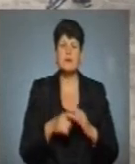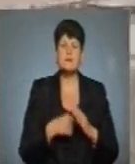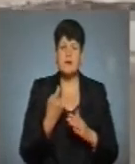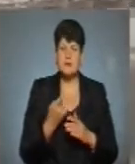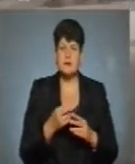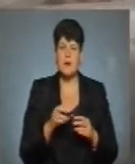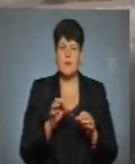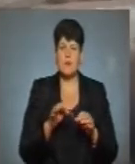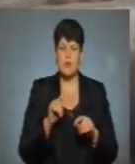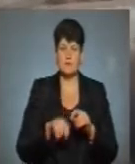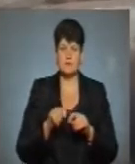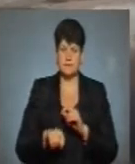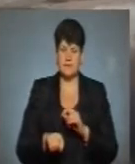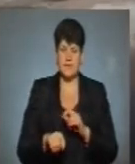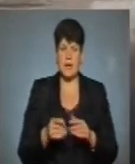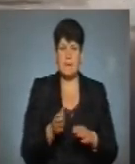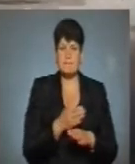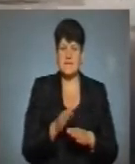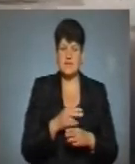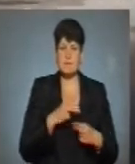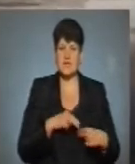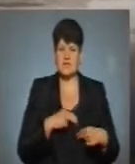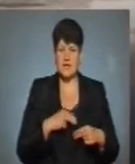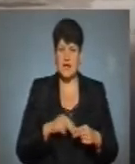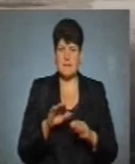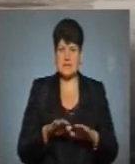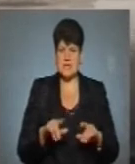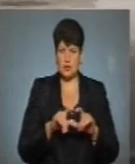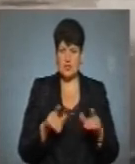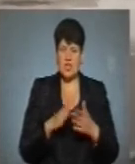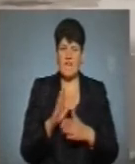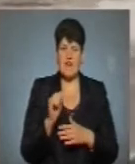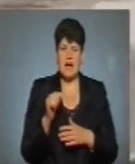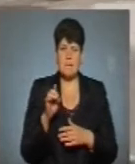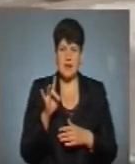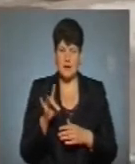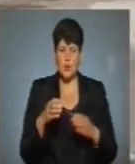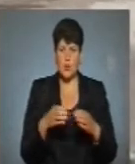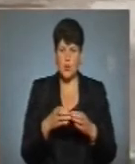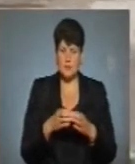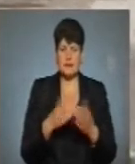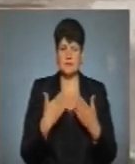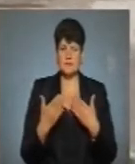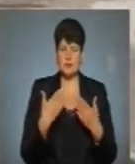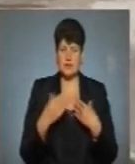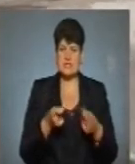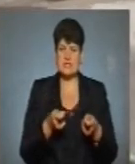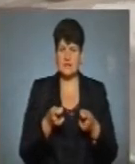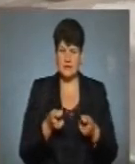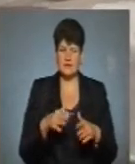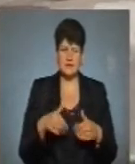експрес-тестування. Між працівниками садочка створена вайбер-група, через яку завідувача з нами спілкується, доносить до нас